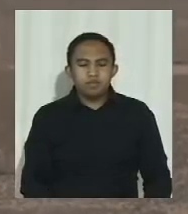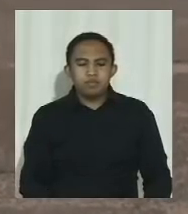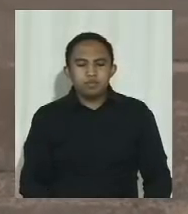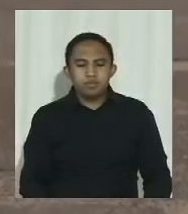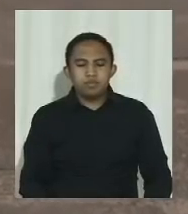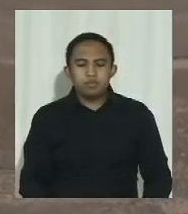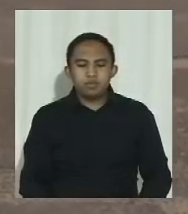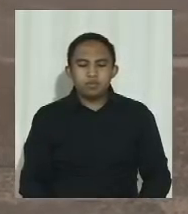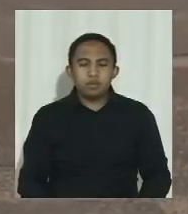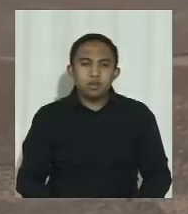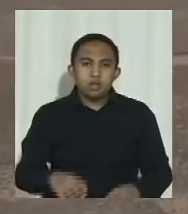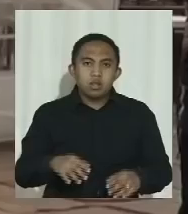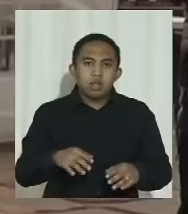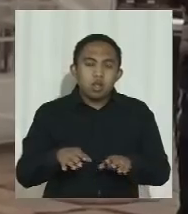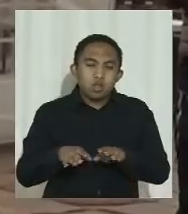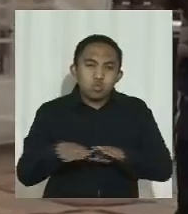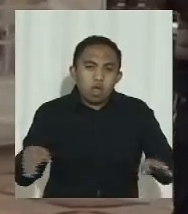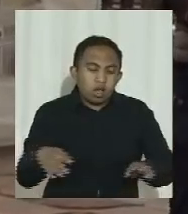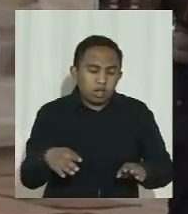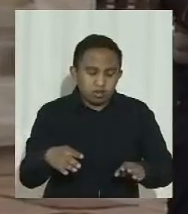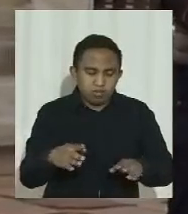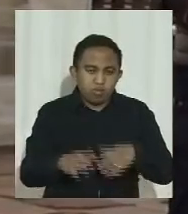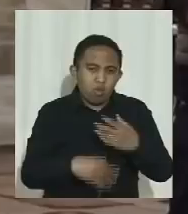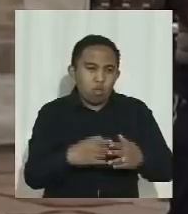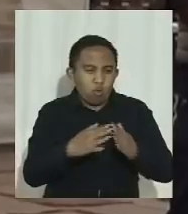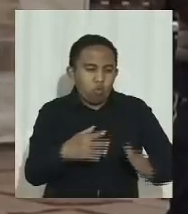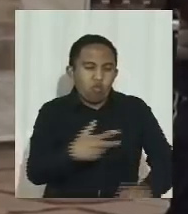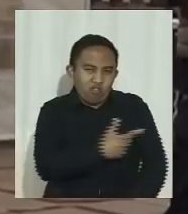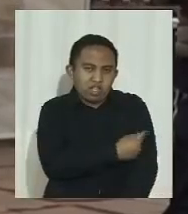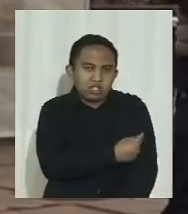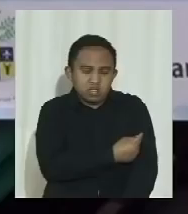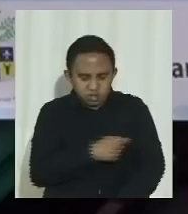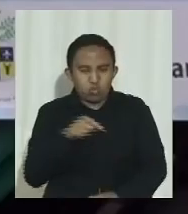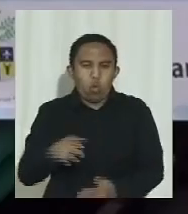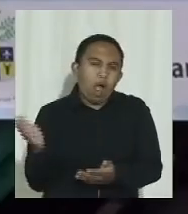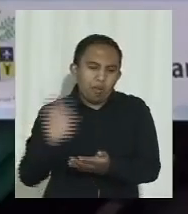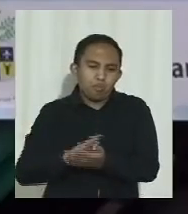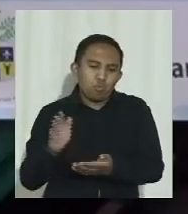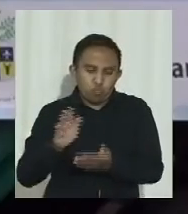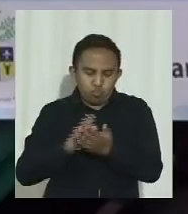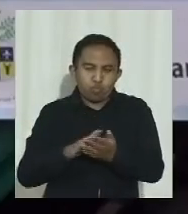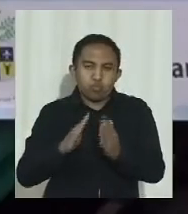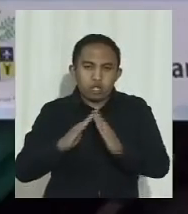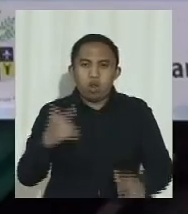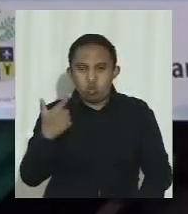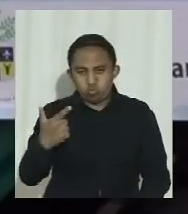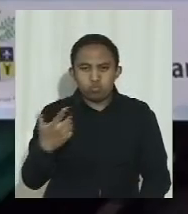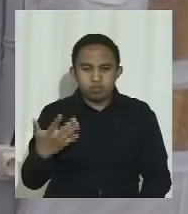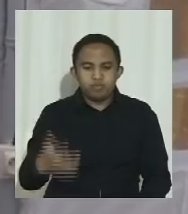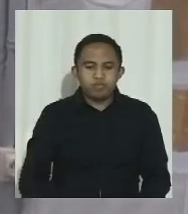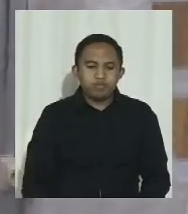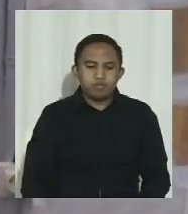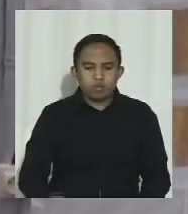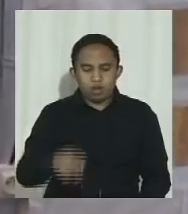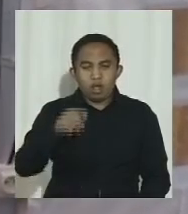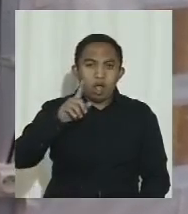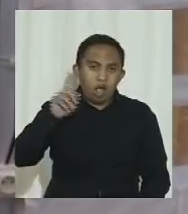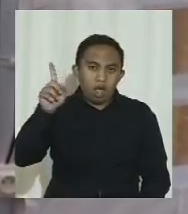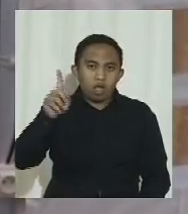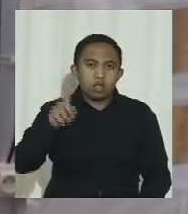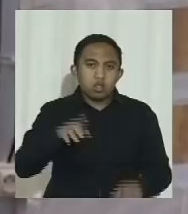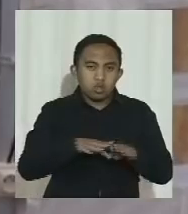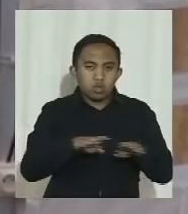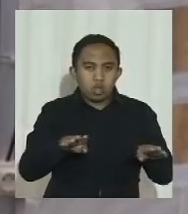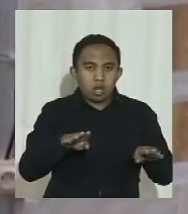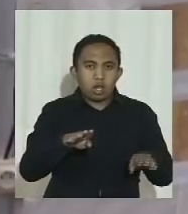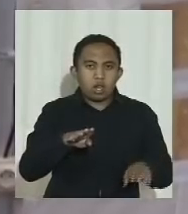Miampy roa indray ny toeram-panaovam-baksiny na ny vaksinodrome iadiana amin'ny COVID-19 eto Analamanga noho ny fisokafany eto amin'ny Konako sy